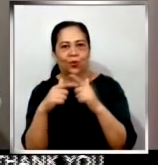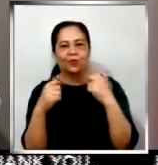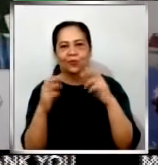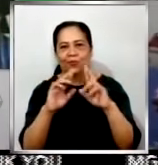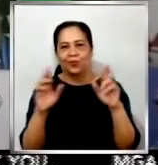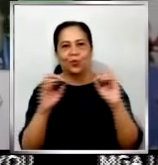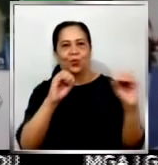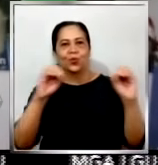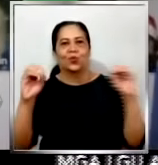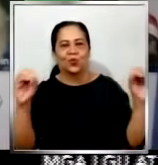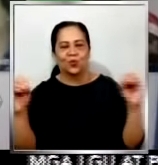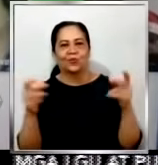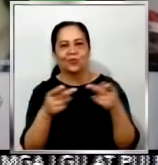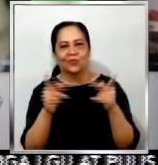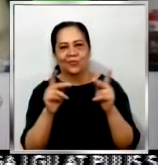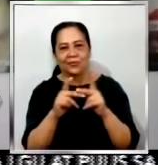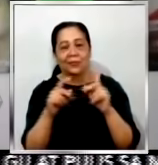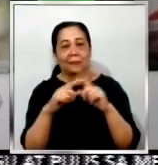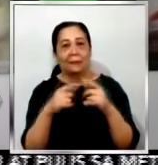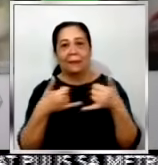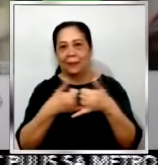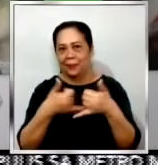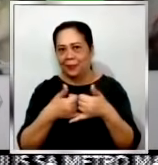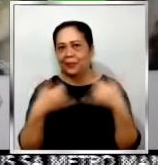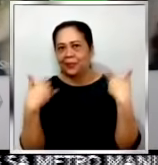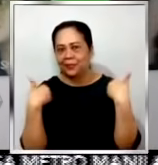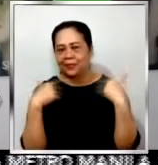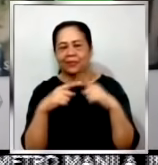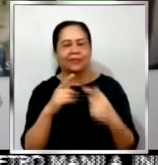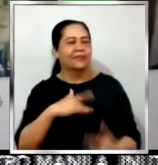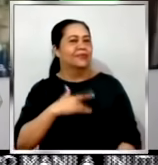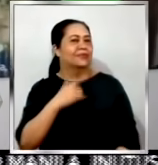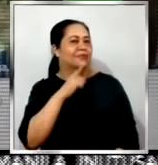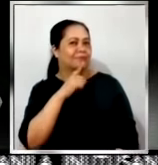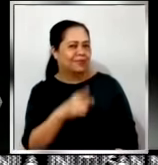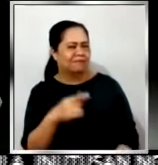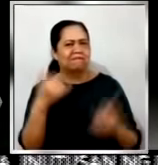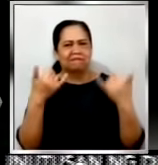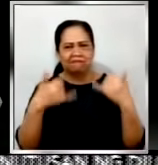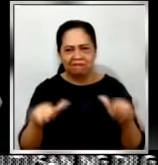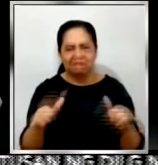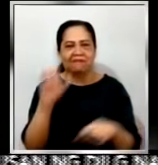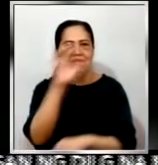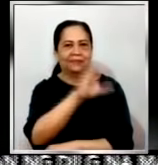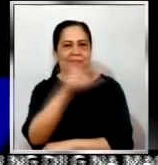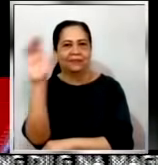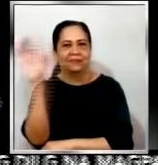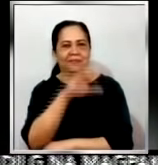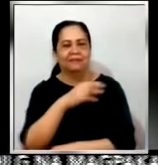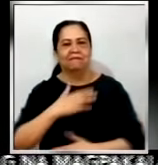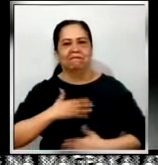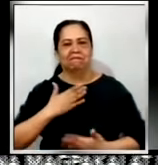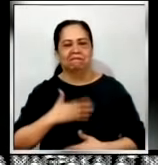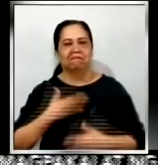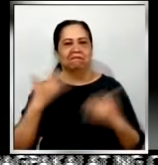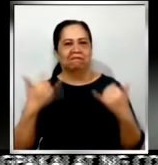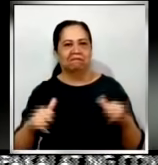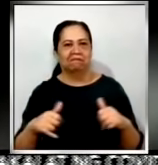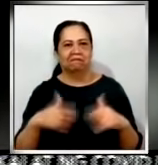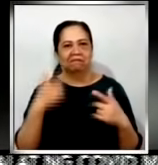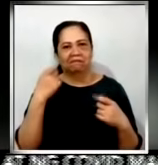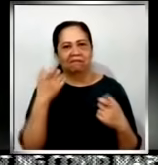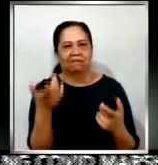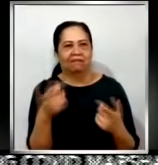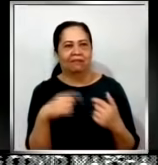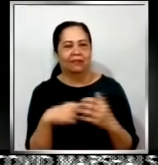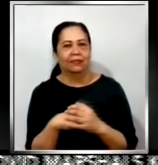lugar. May games din, kaya naman ramdam na ramdam pa rin ang Pasko. Masaya pa rin naman since patagal